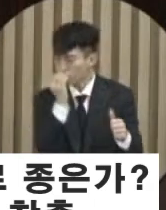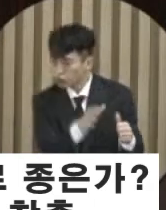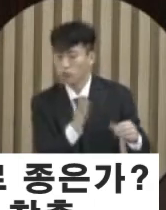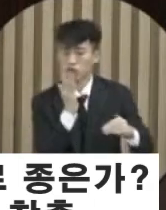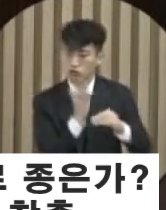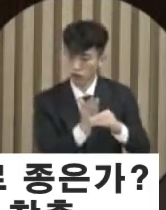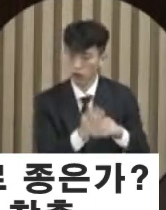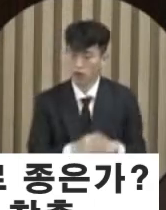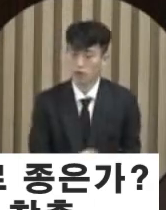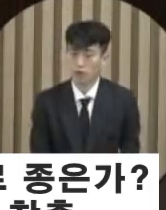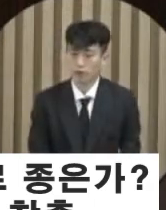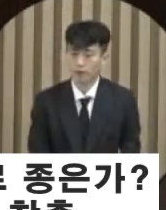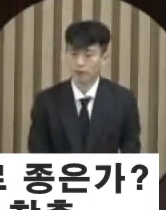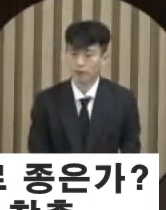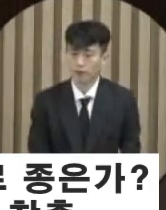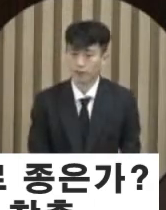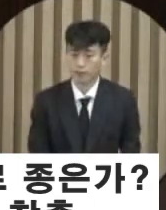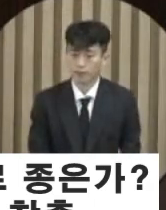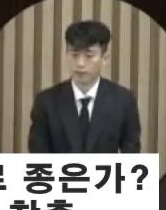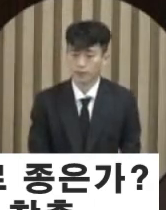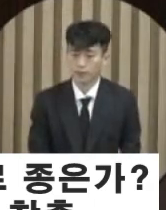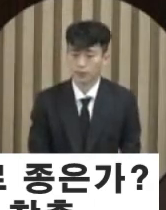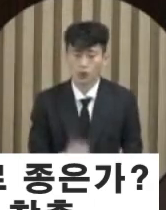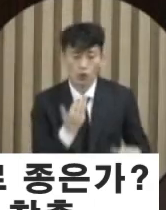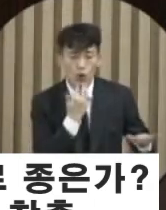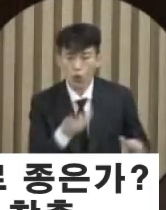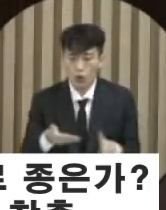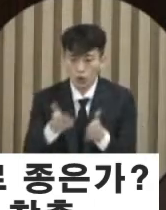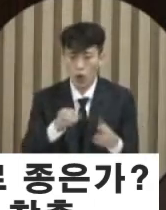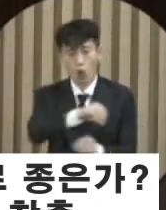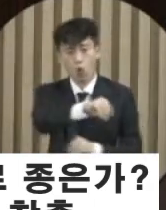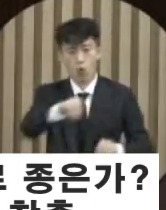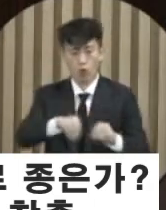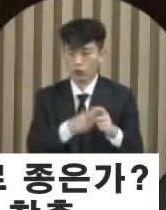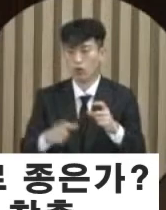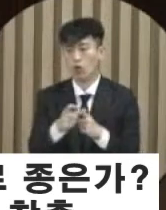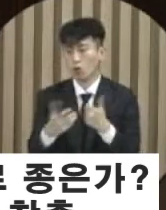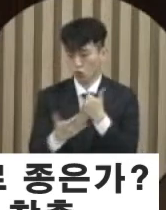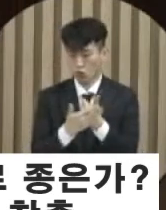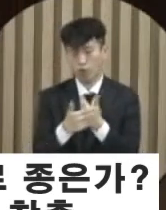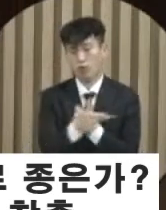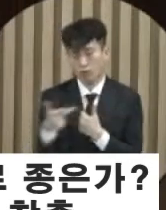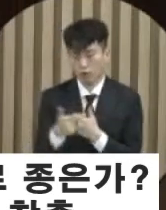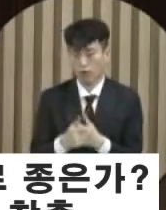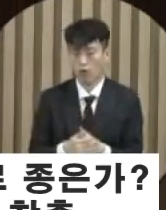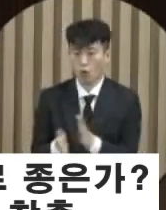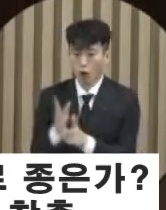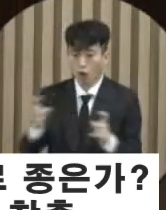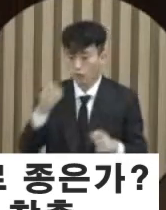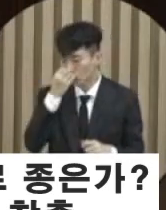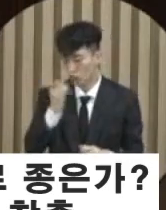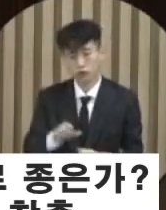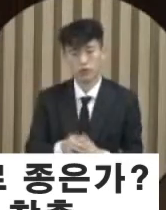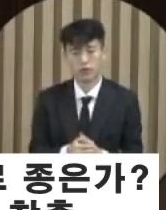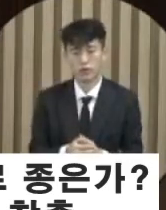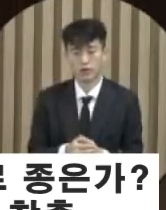화성시 시민들의 주거 환경을 개선해주고 있는 웃지 못할 해프닝이 화성시에서 벌어지고 있습니다. 행정이 이래서야